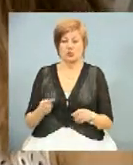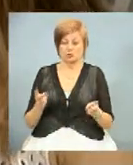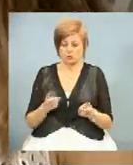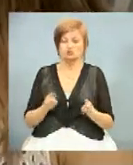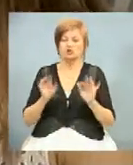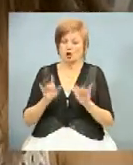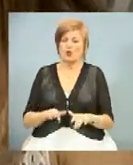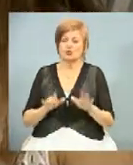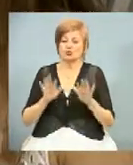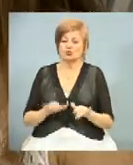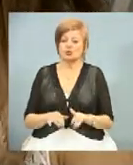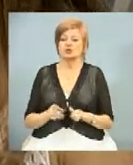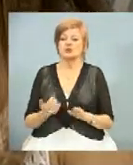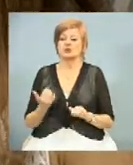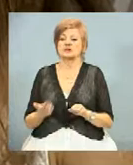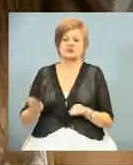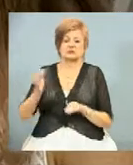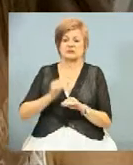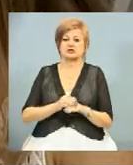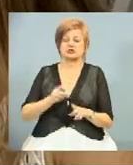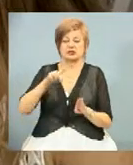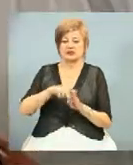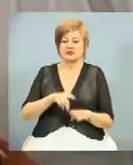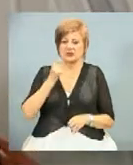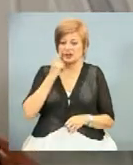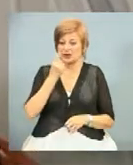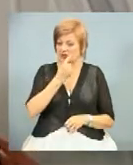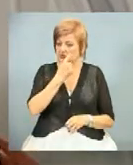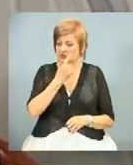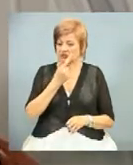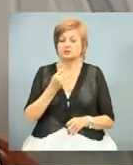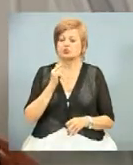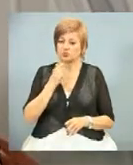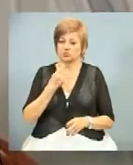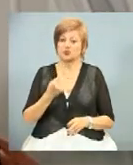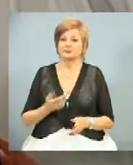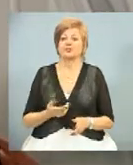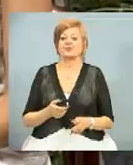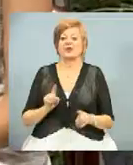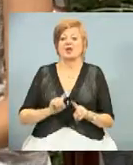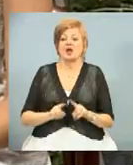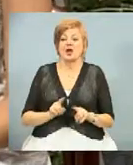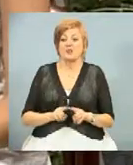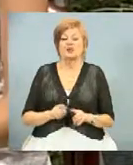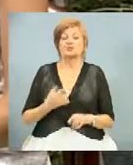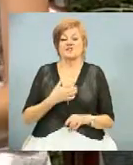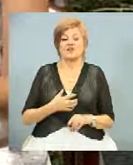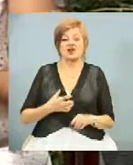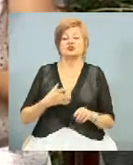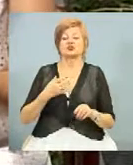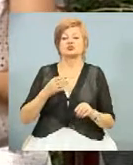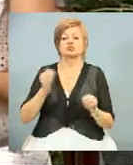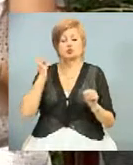комп'ютером. Уявляєш, скільки, яке це навантаження на зір? Це ж дуже складно. А чи вчать десь на програмістів? Чи це може